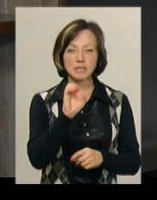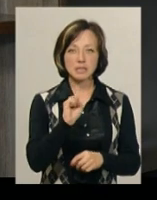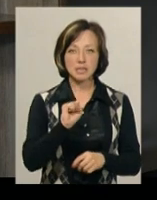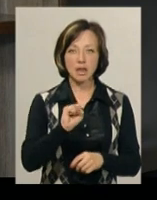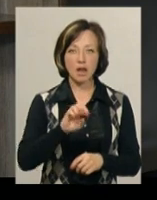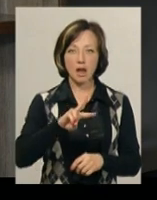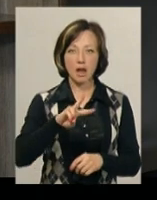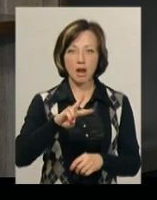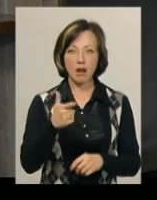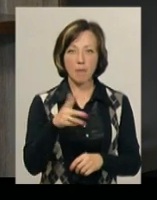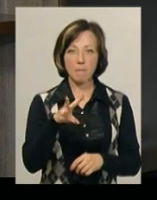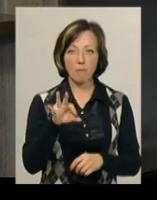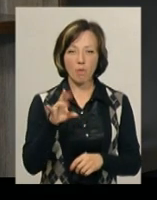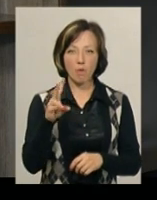сальмонела.